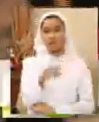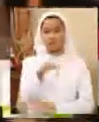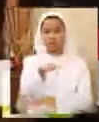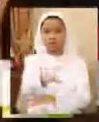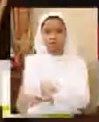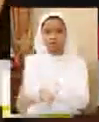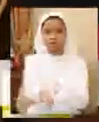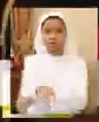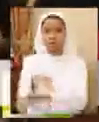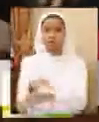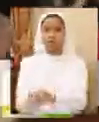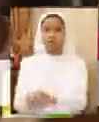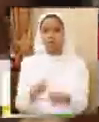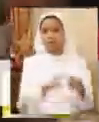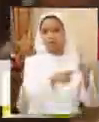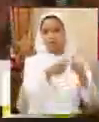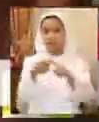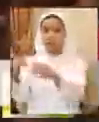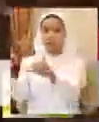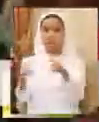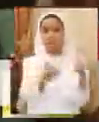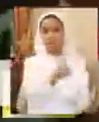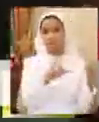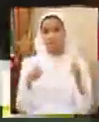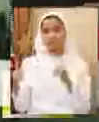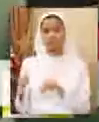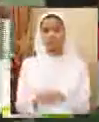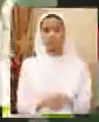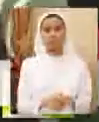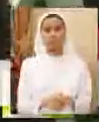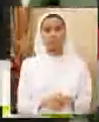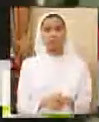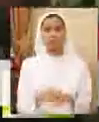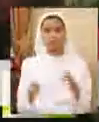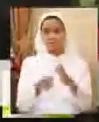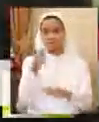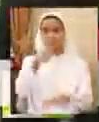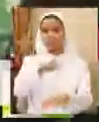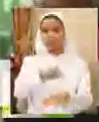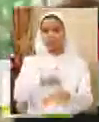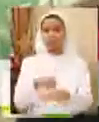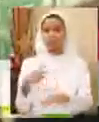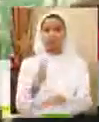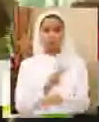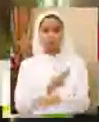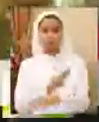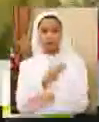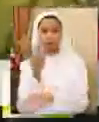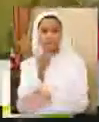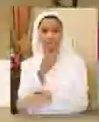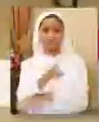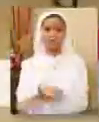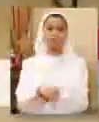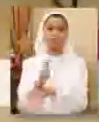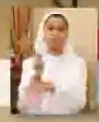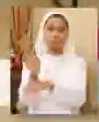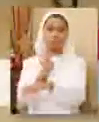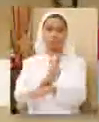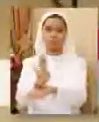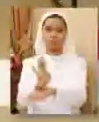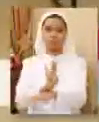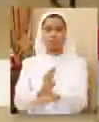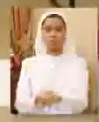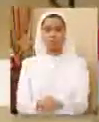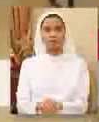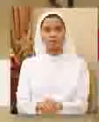afternoon, socialization, usually, games, minsan, ano, nanonood kami ng movie.